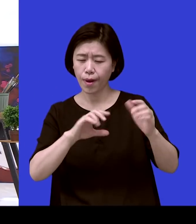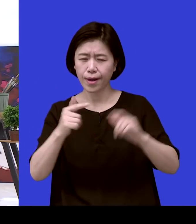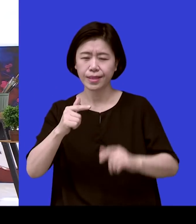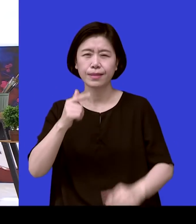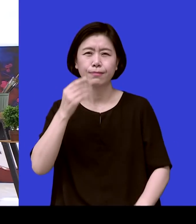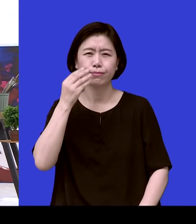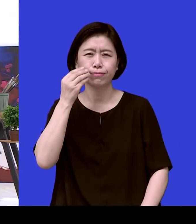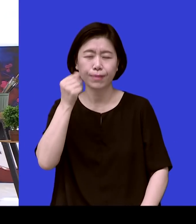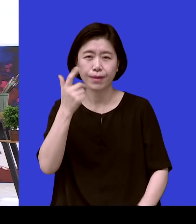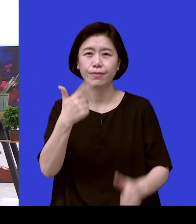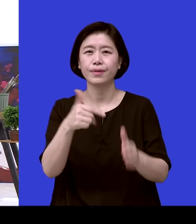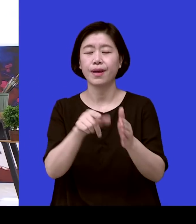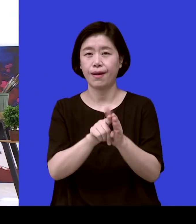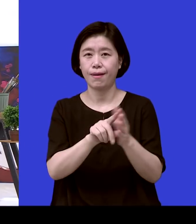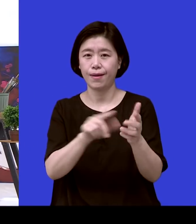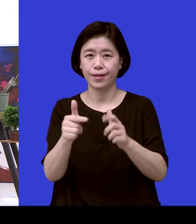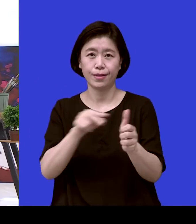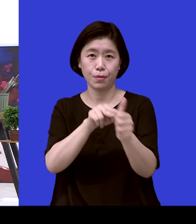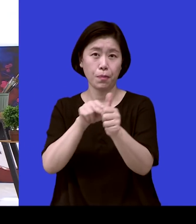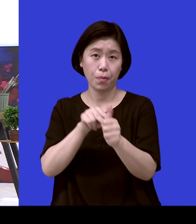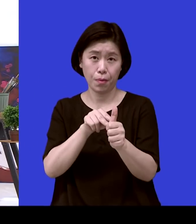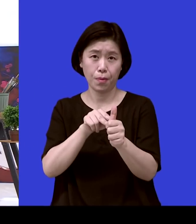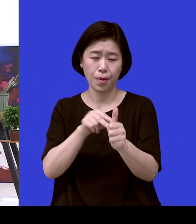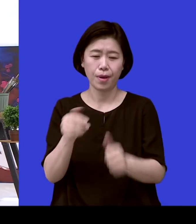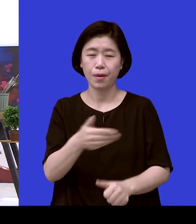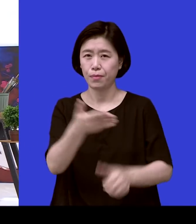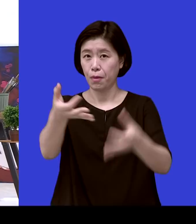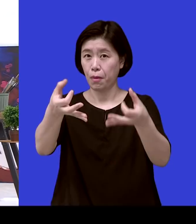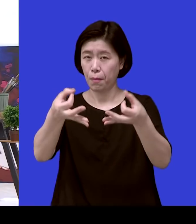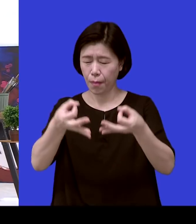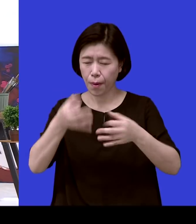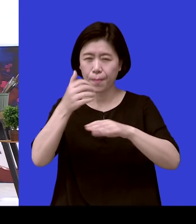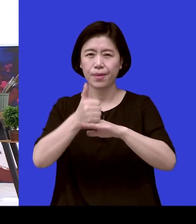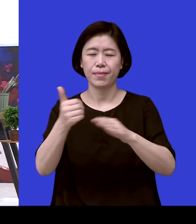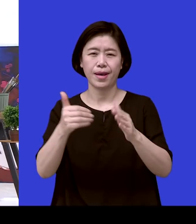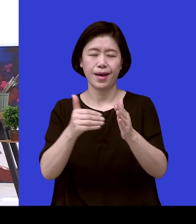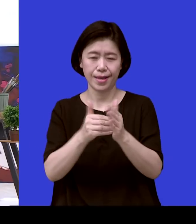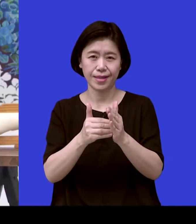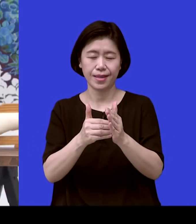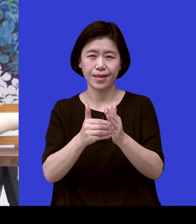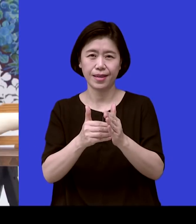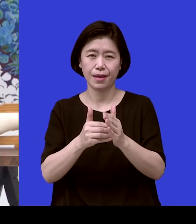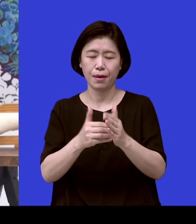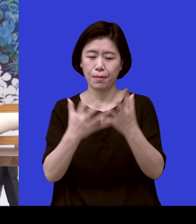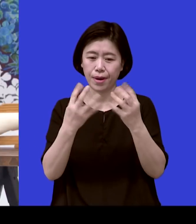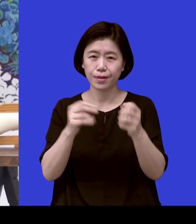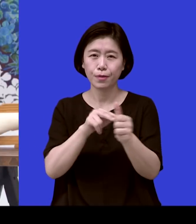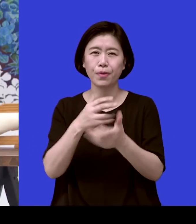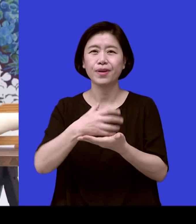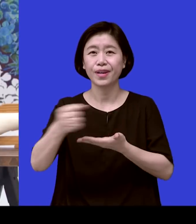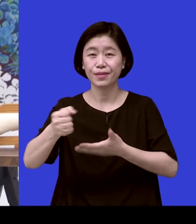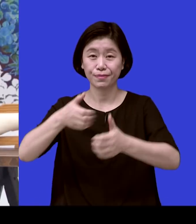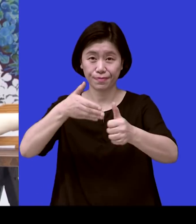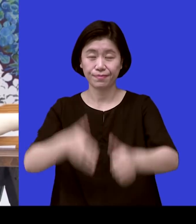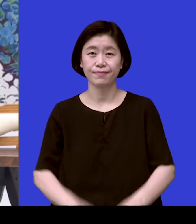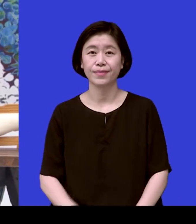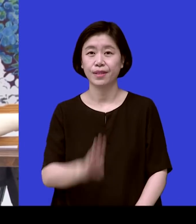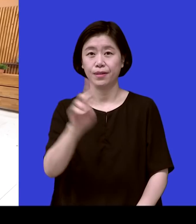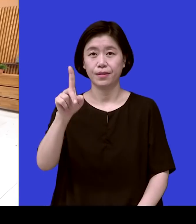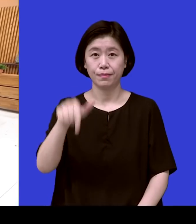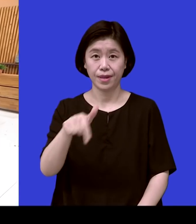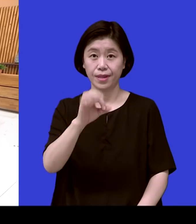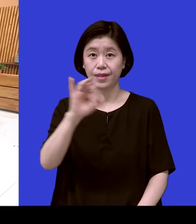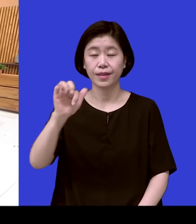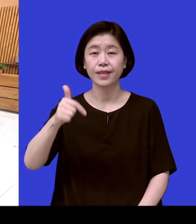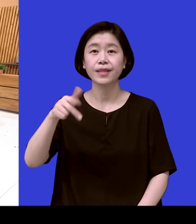야, 오늘은 진짜 전국에 계신 많은 부모님들 진짜 끝까지 기대하셔도 좋을 것 같습니다. 박인경 사모님을 모셔보도록 하겠습니다.